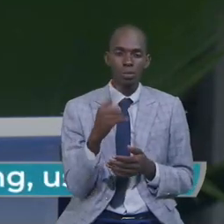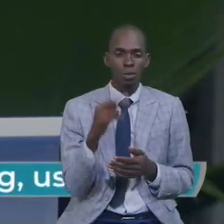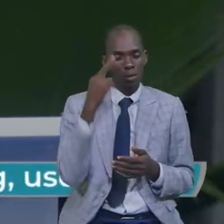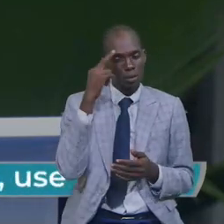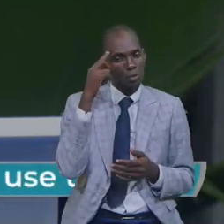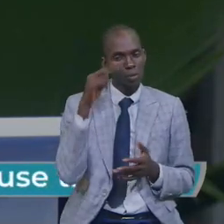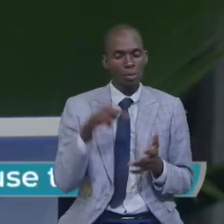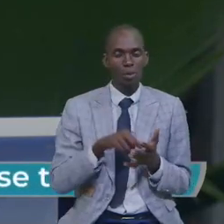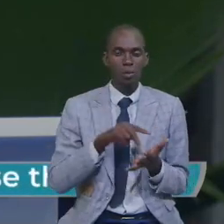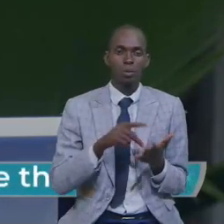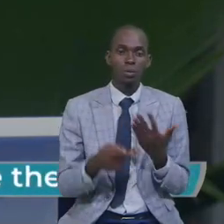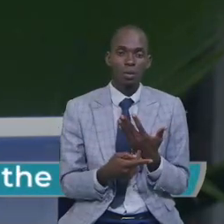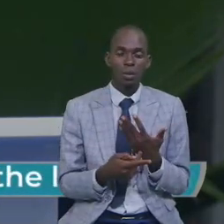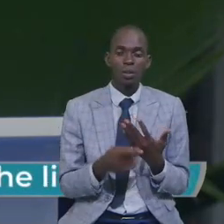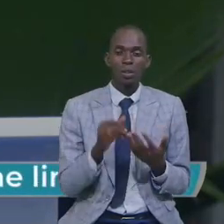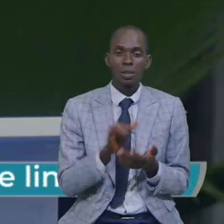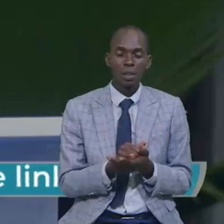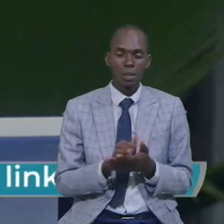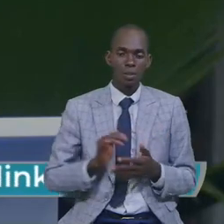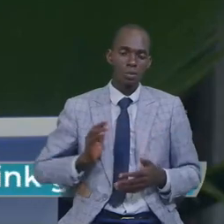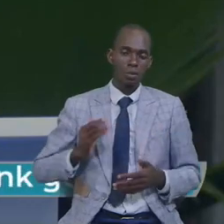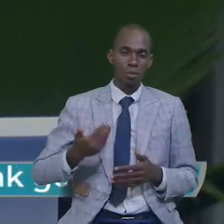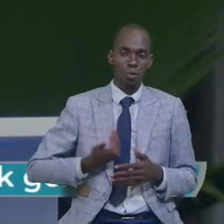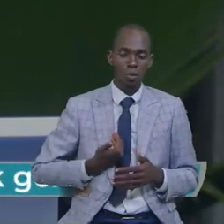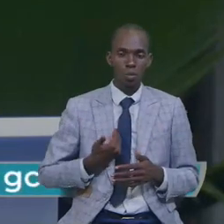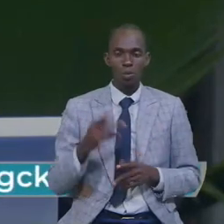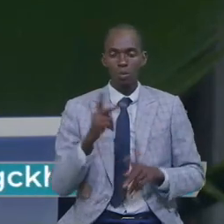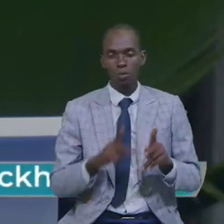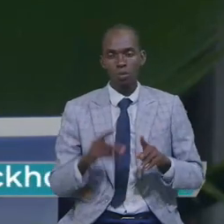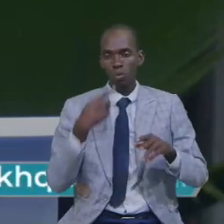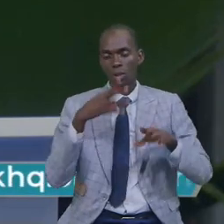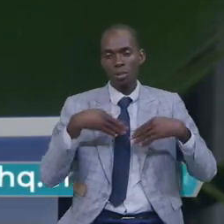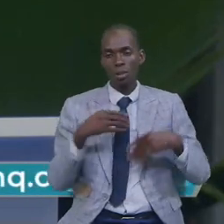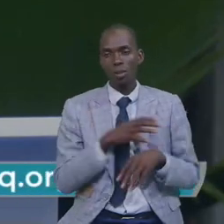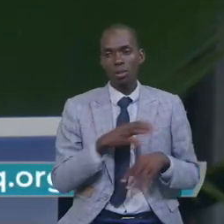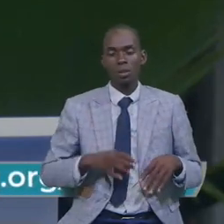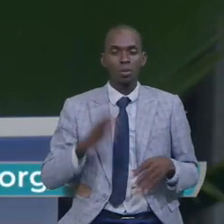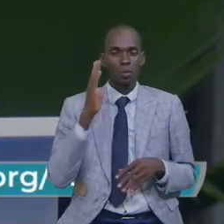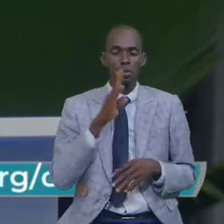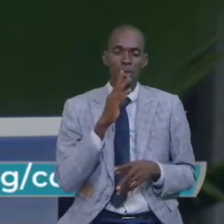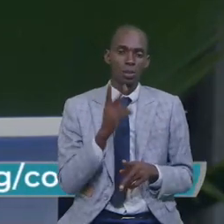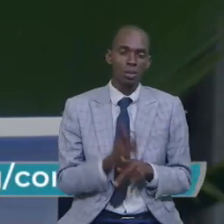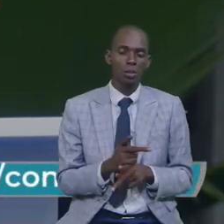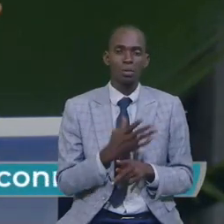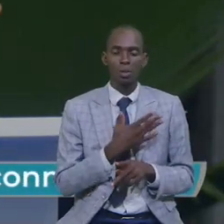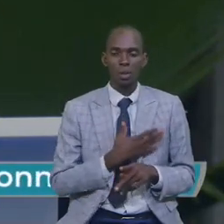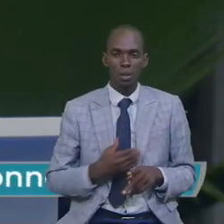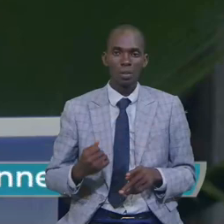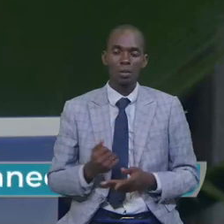donc prenons le nom s'il vous plaît les armes d'autres conserver dans le royaume